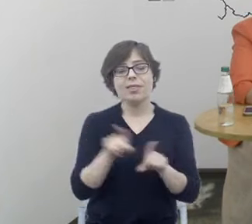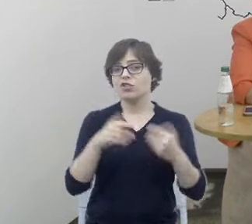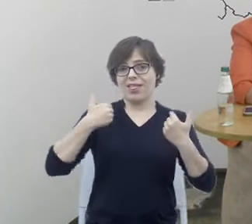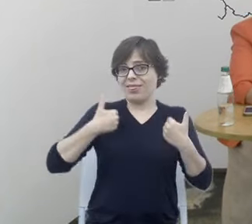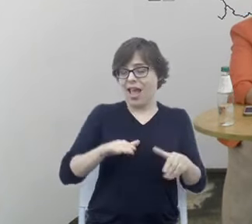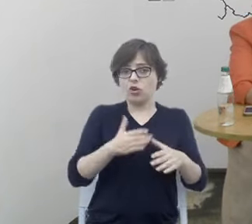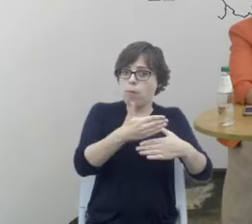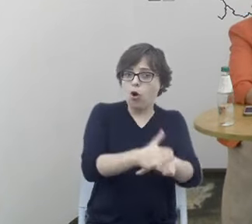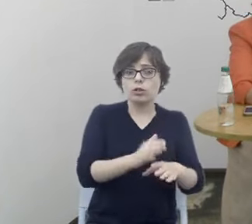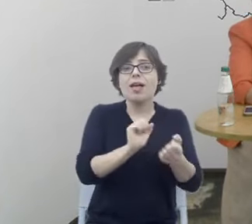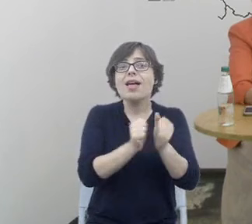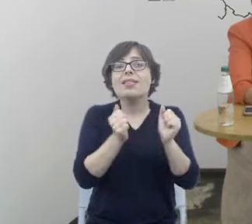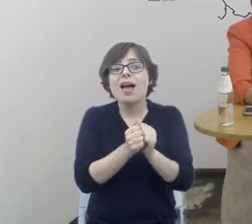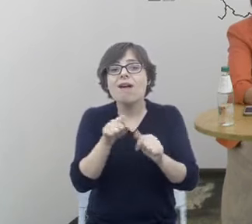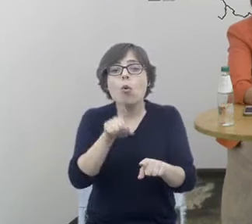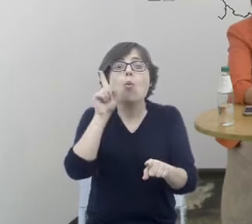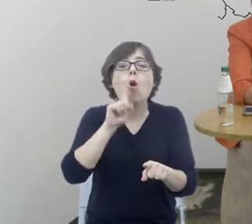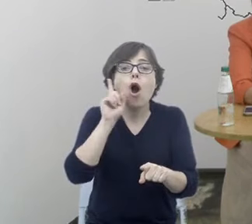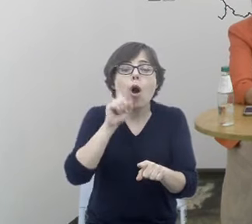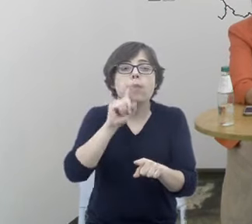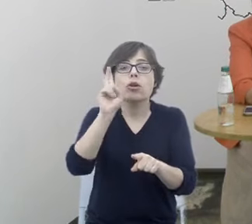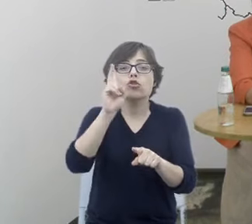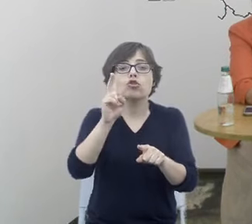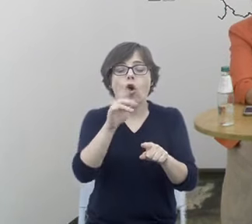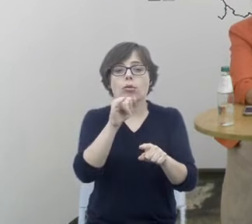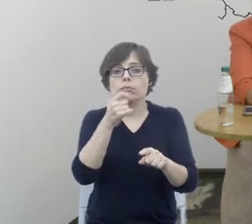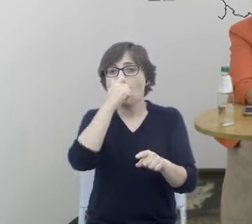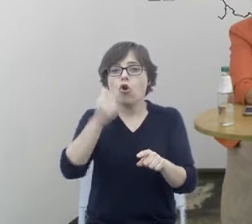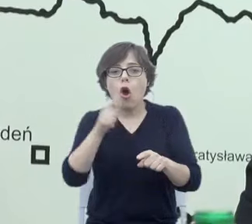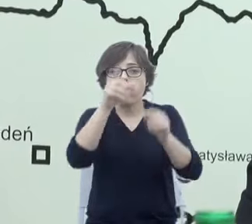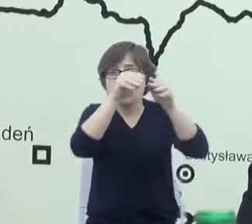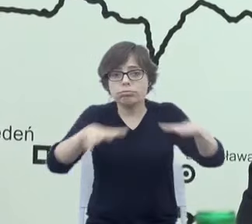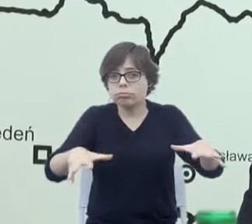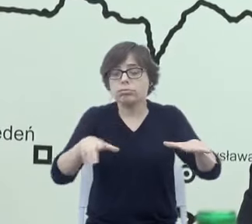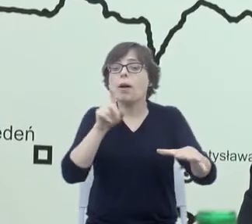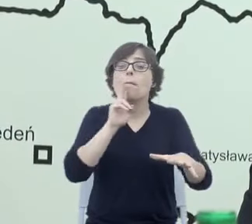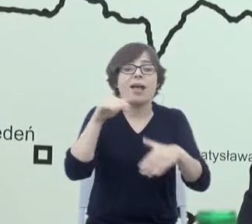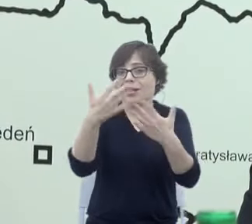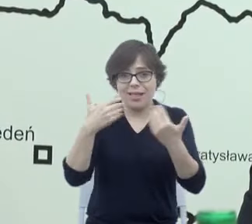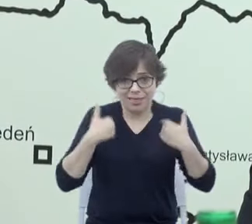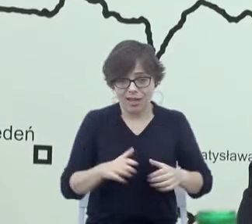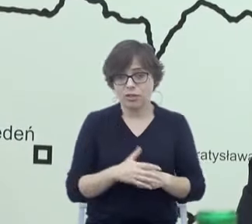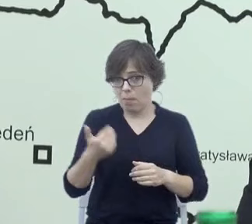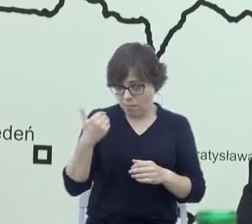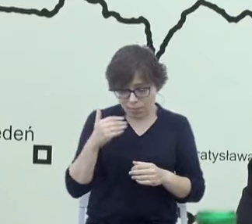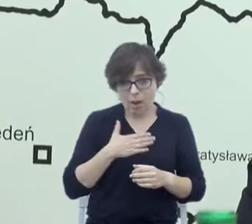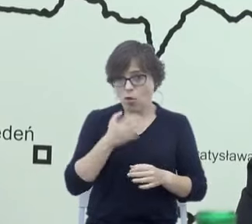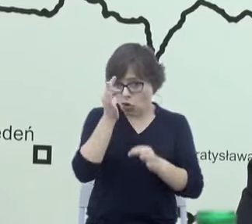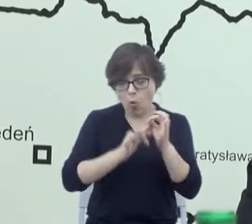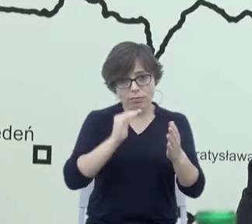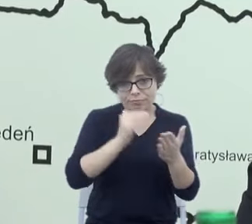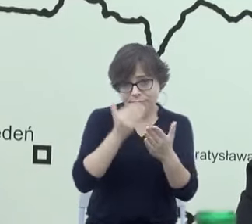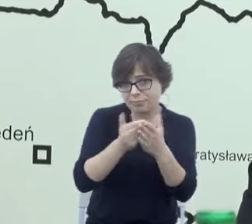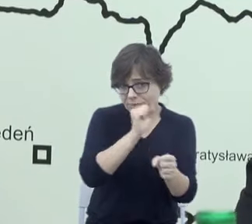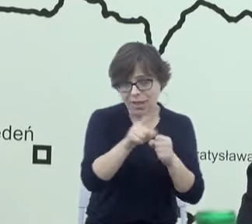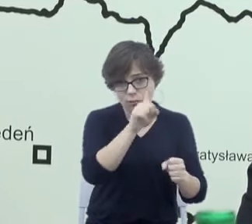nawet z matką tego chłopca, który no, rozlał tą ropę. Mamy bardzo dokładne zeznania dramatyczne. To na pewno